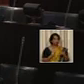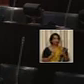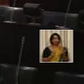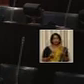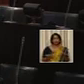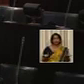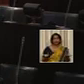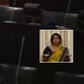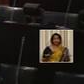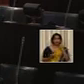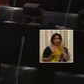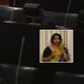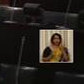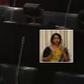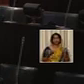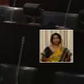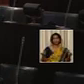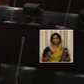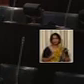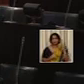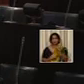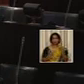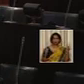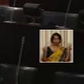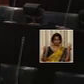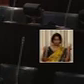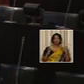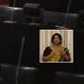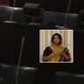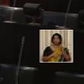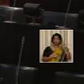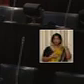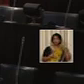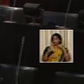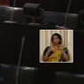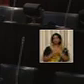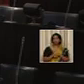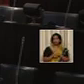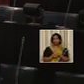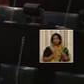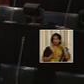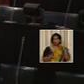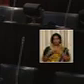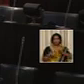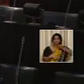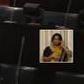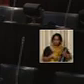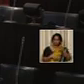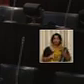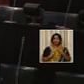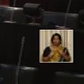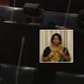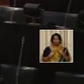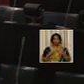කාගේ සල්ලි වලින්ද මේ අහිංසක මිනිස්සු සල්ලි නැහැ හැබැයි අපි ජනාධිපතිතුමා විශේෂ මැදිහත් වීමක් කරලා විශේෂ කැබිනට් අනුමැතියක් ලබා දුන්න අපිට